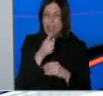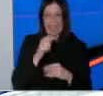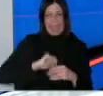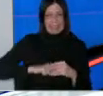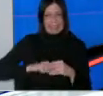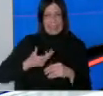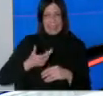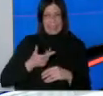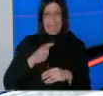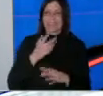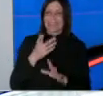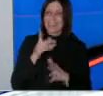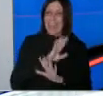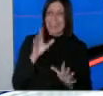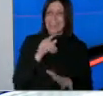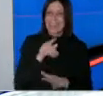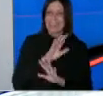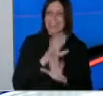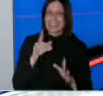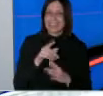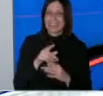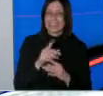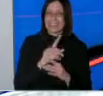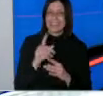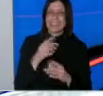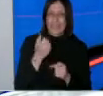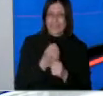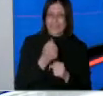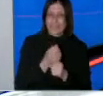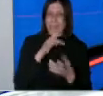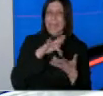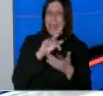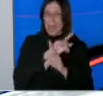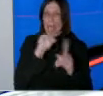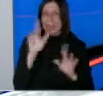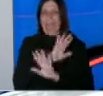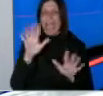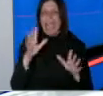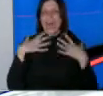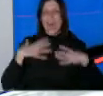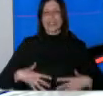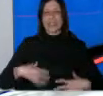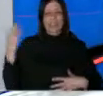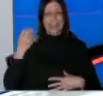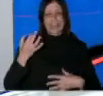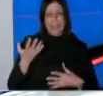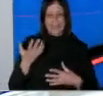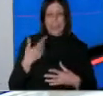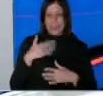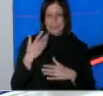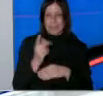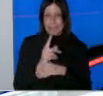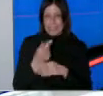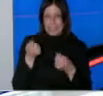קנאי. אין להם, אין לו איפה שהוא עובד במקום האחר, שאני לא אגיד את השם שלו. אין להם כאלה חולצות מגניבות. אז ברגע שאני אסגור, זה כבר יהיה